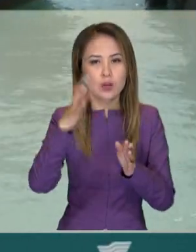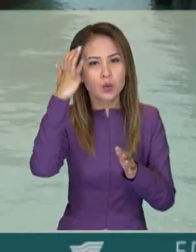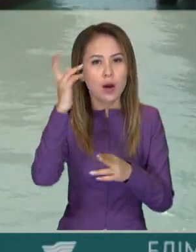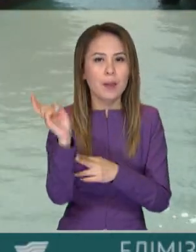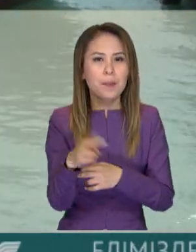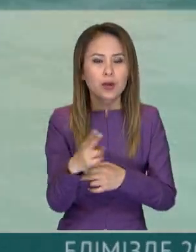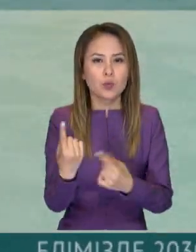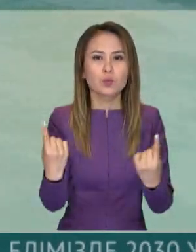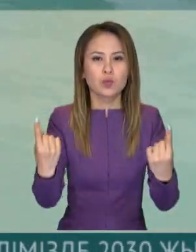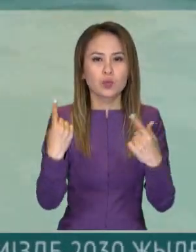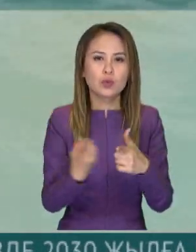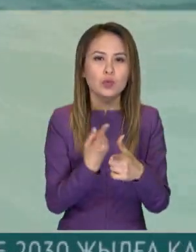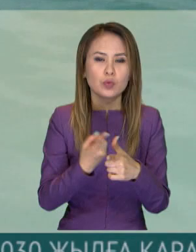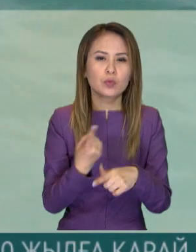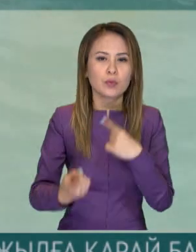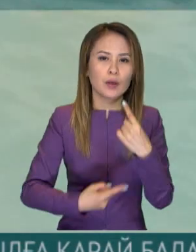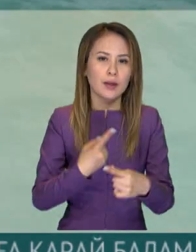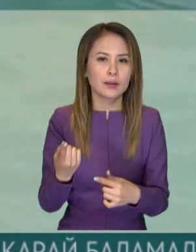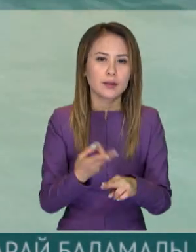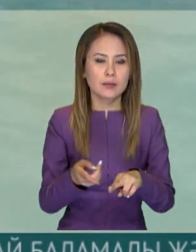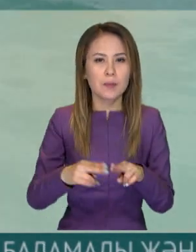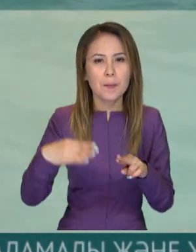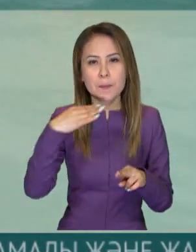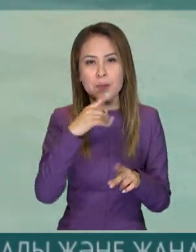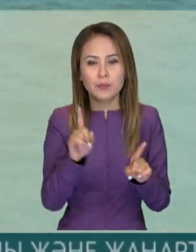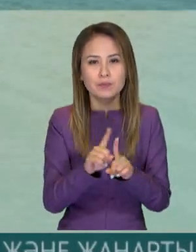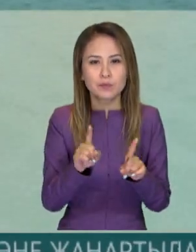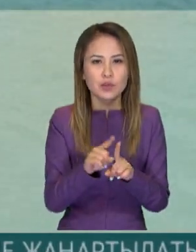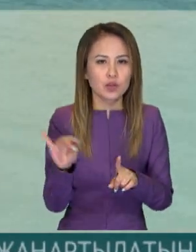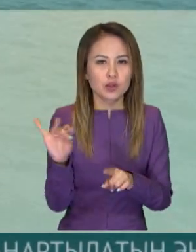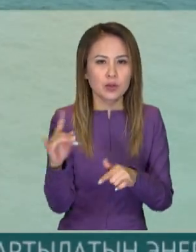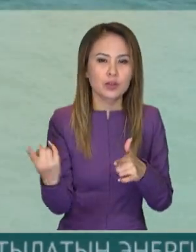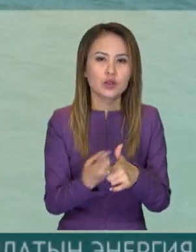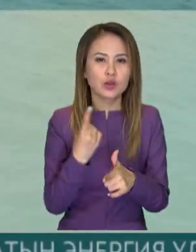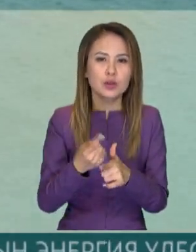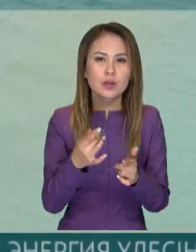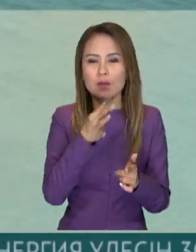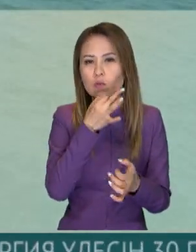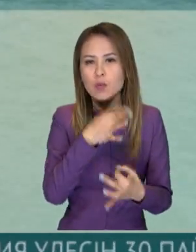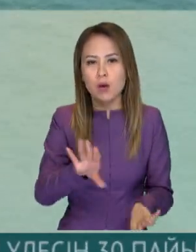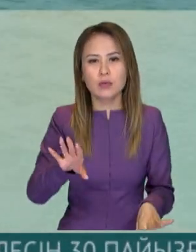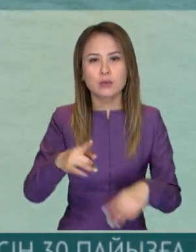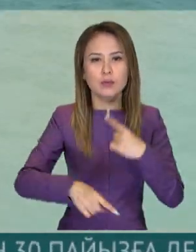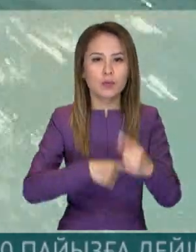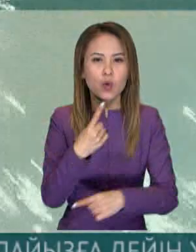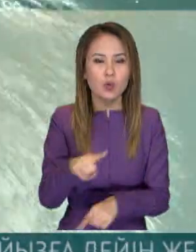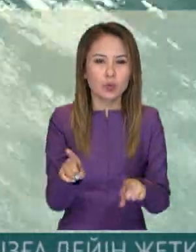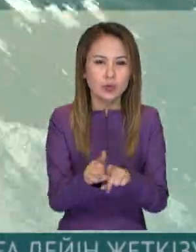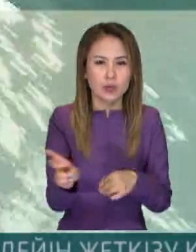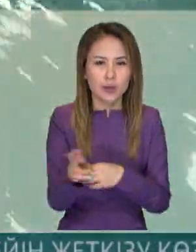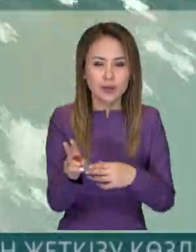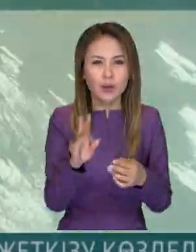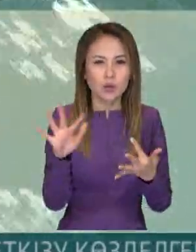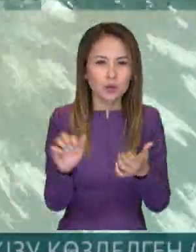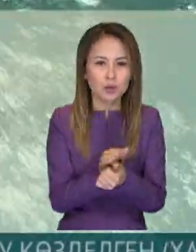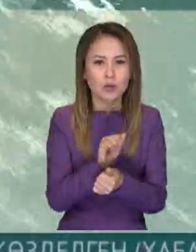балық ірі келеді, тұқы-тұқымдасына жатады, әрі еті де майлы екен. Тіпті қиын қыстау жылдары ата-бабаларымыз балықтың осы түрін кептіріп